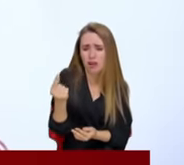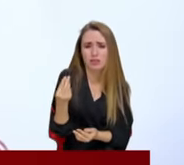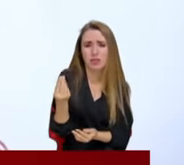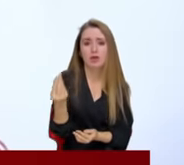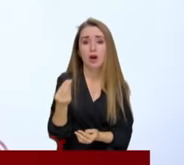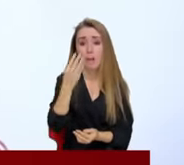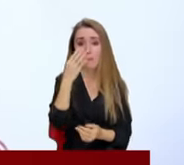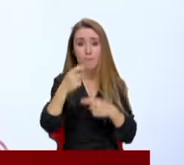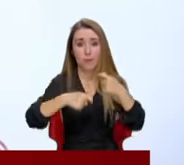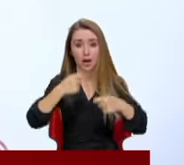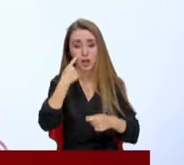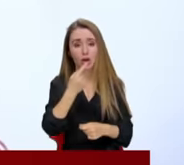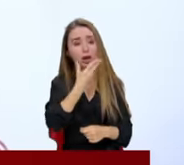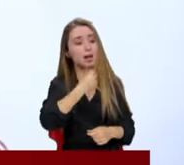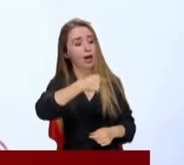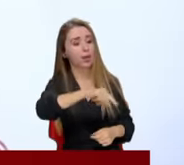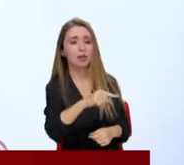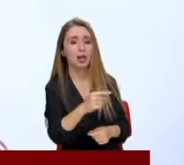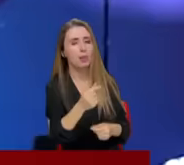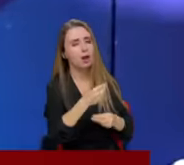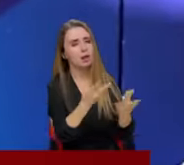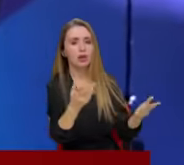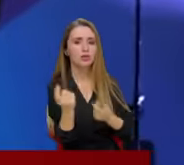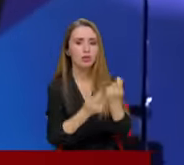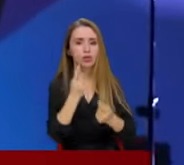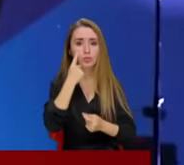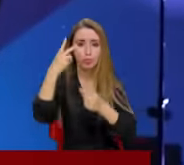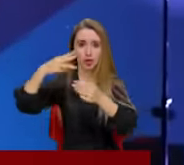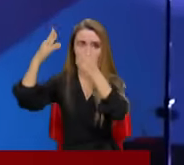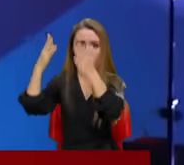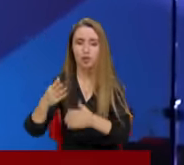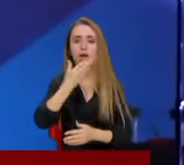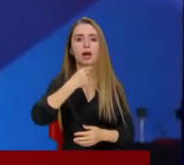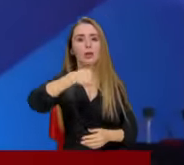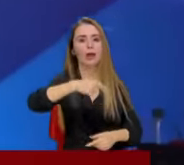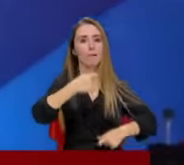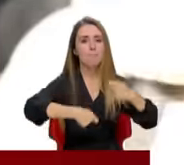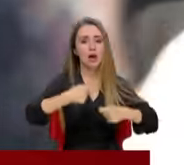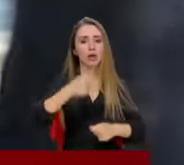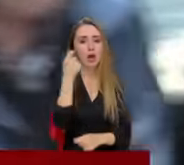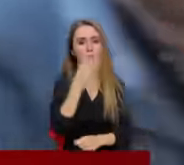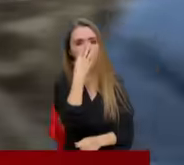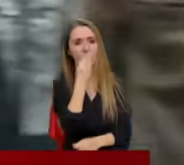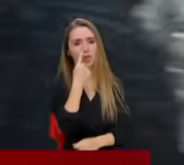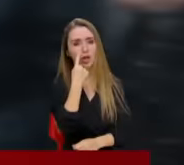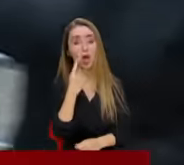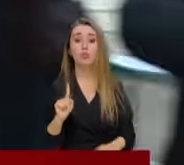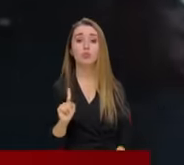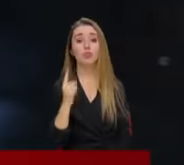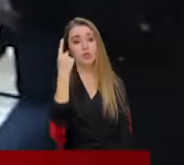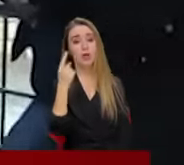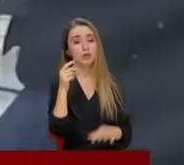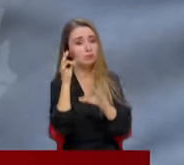Bankaların kesesinden emekliye cömertlik yapmaya çalışıyorlar. Cumhurbaşkanı Erdoğan'ın emeklilere bankaların ödediği promosyonları müjde